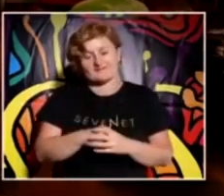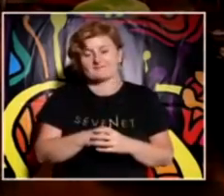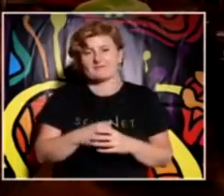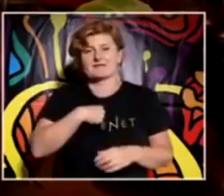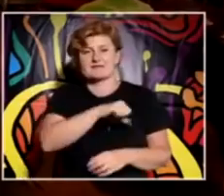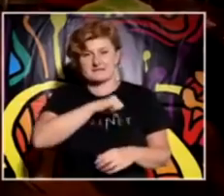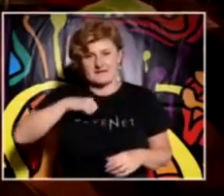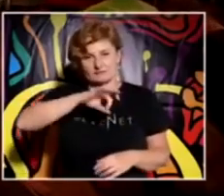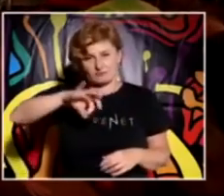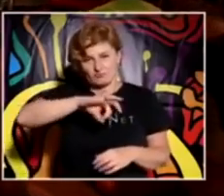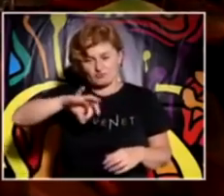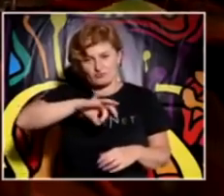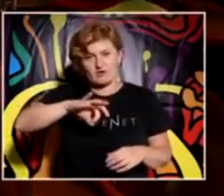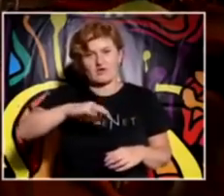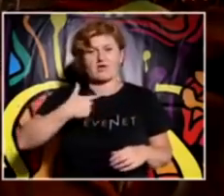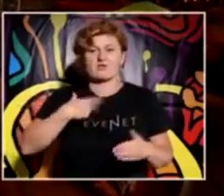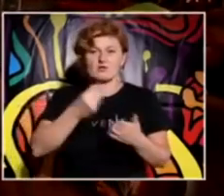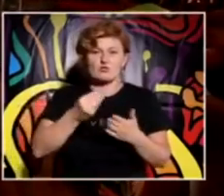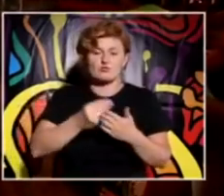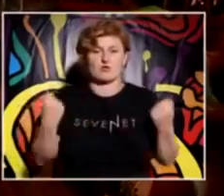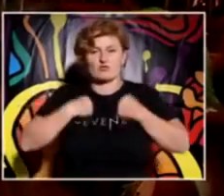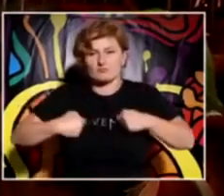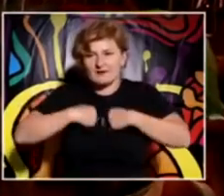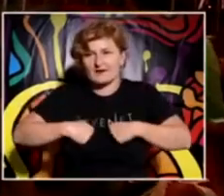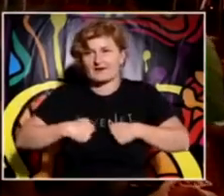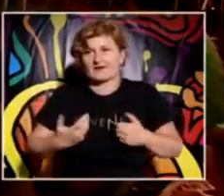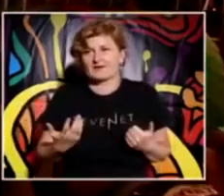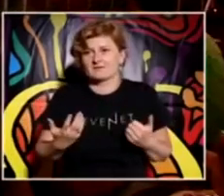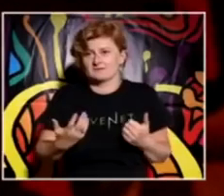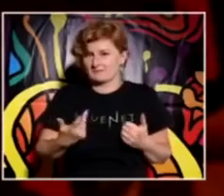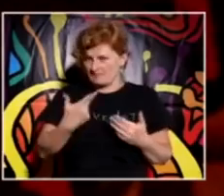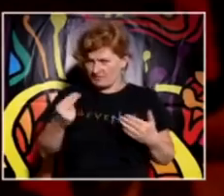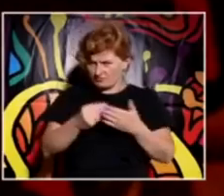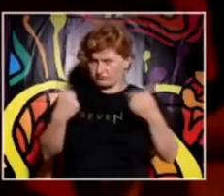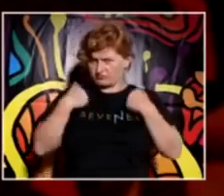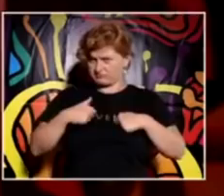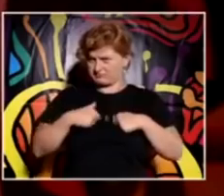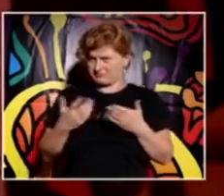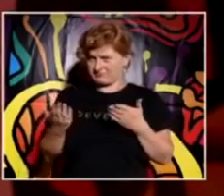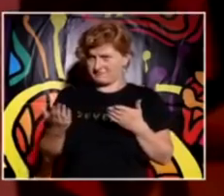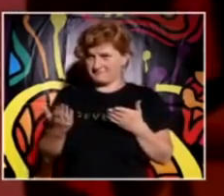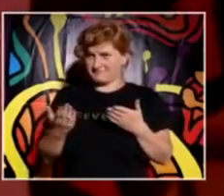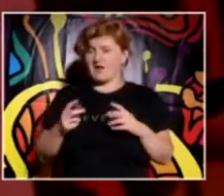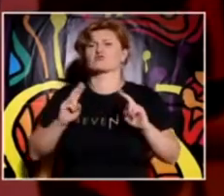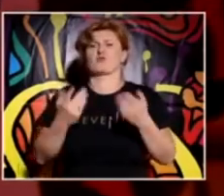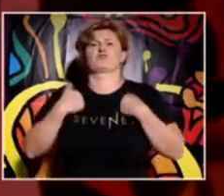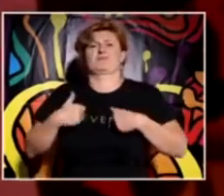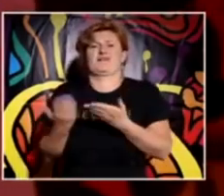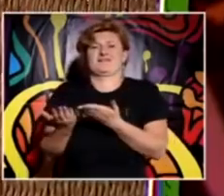Sama gotuję, nie kupuję ciuchów. Poczekaj, nie kupujesz ciuchów? Nie. No, a skąd